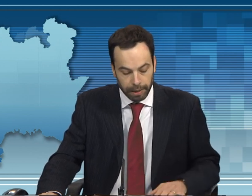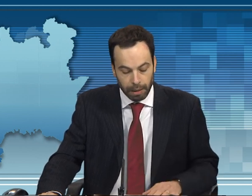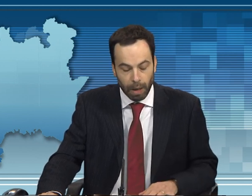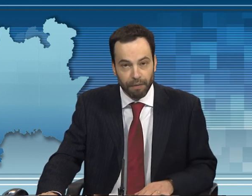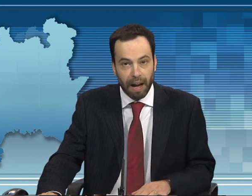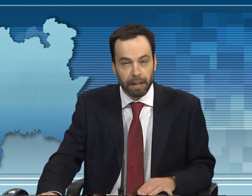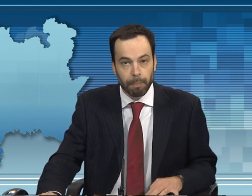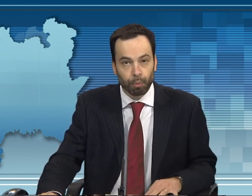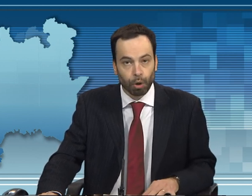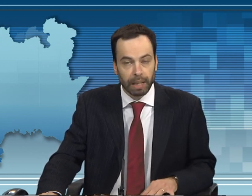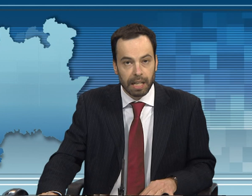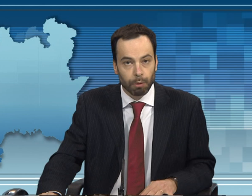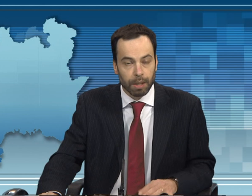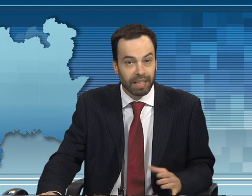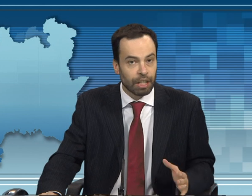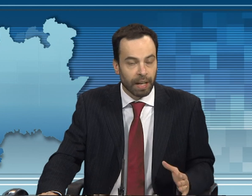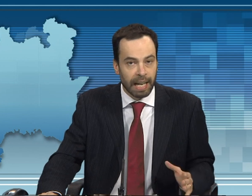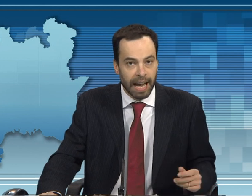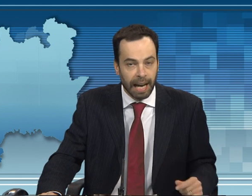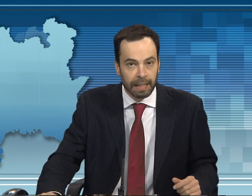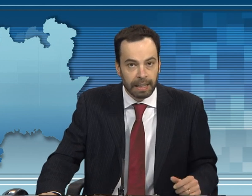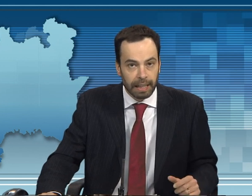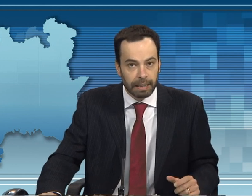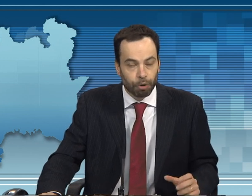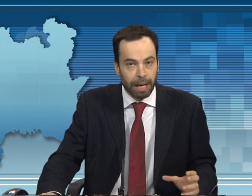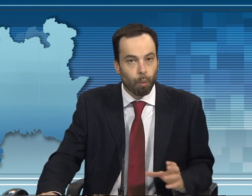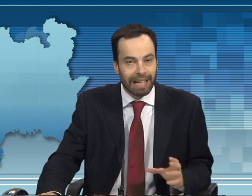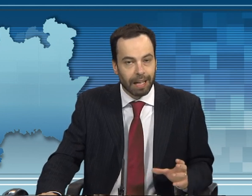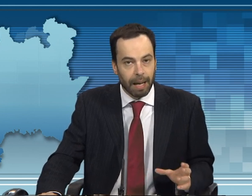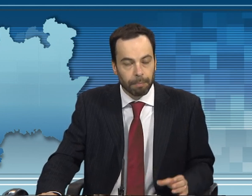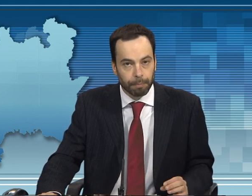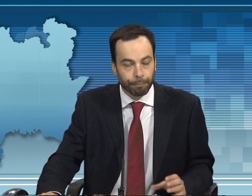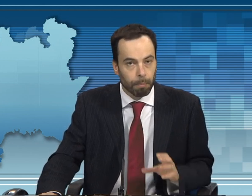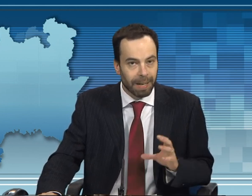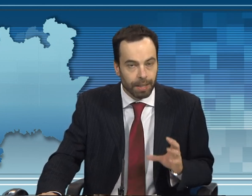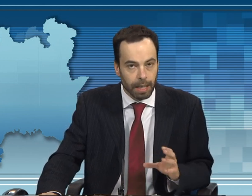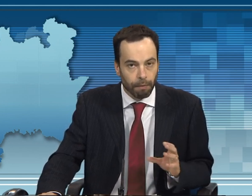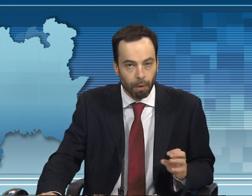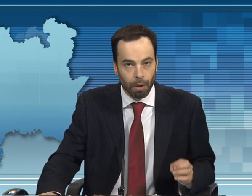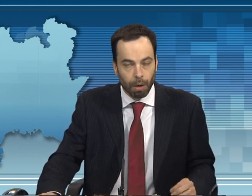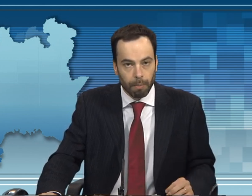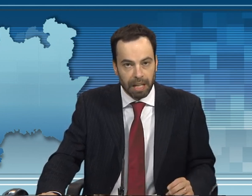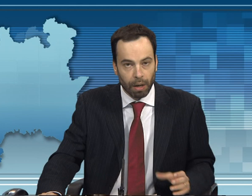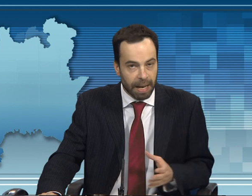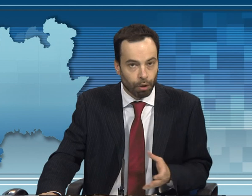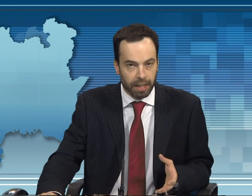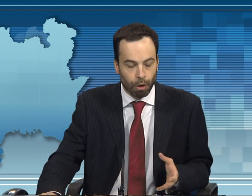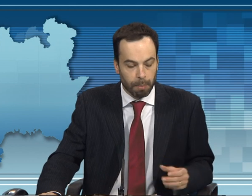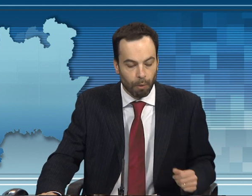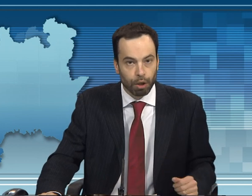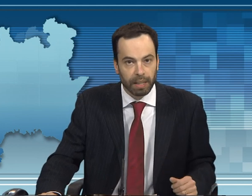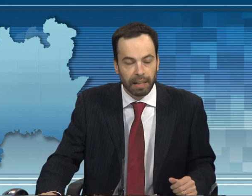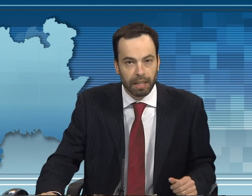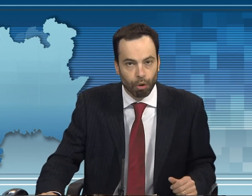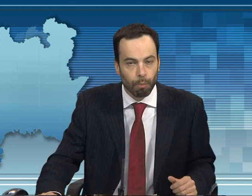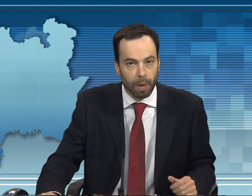nel quale fa il punto della situazione. Dice Gallera c'è qualche complessivo miglioramento, anche se come